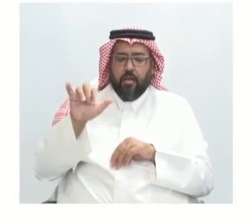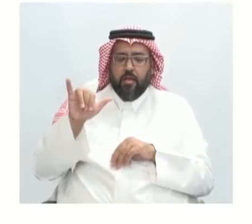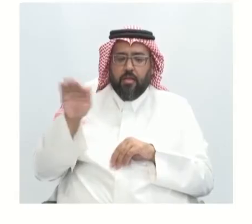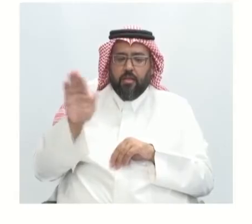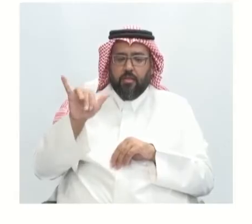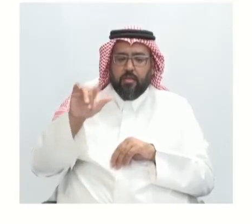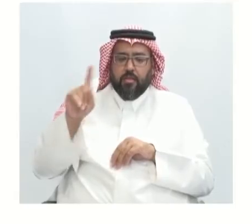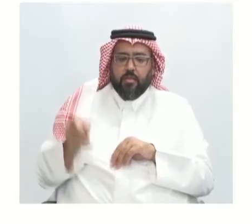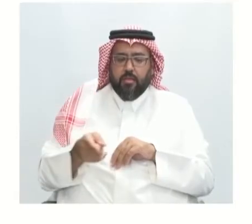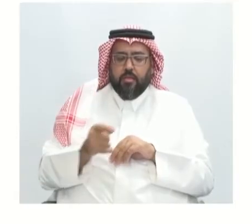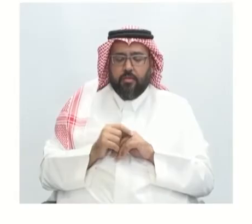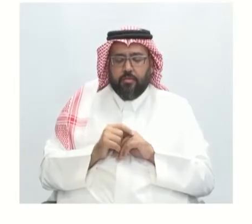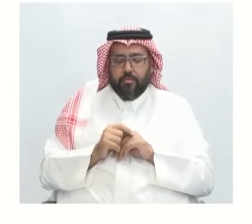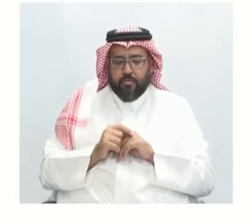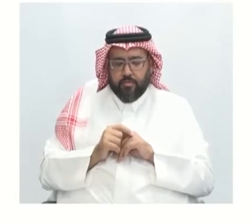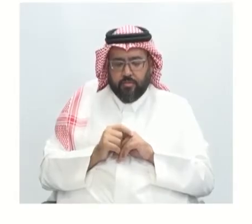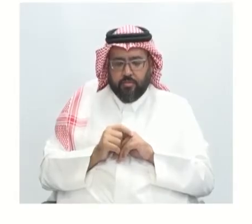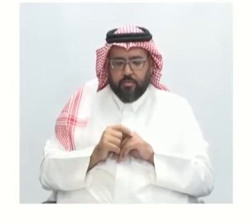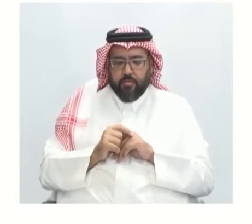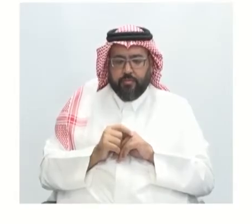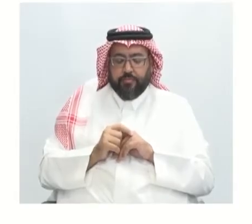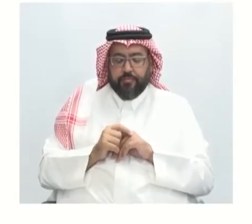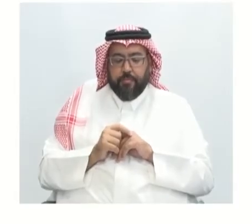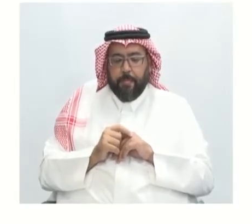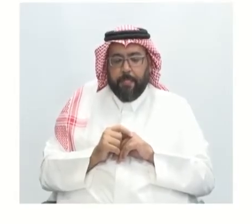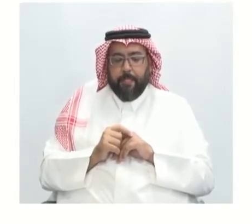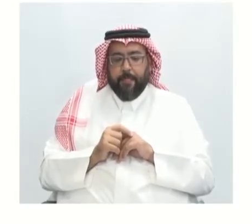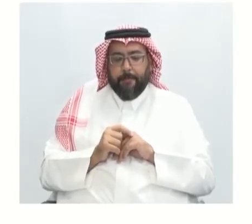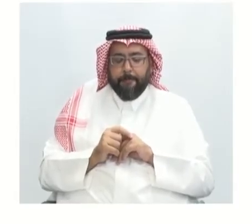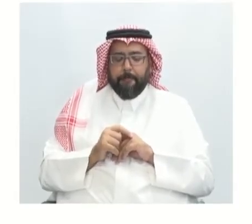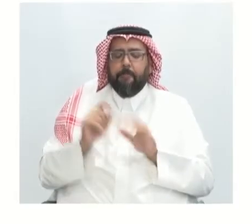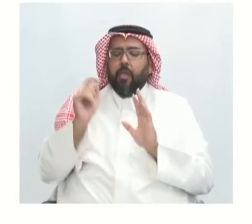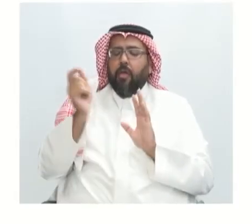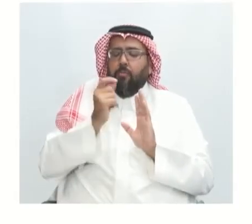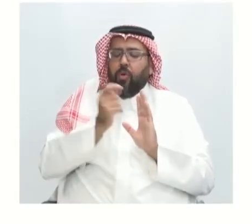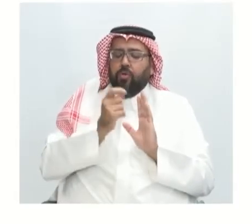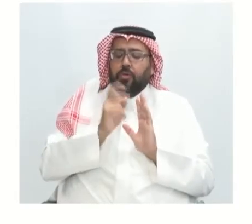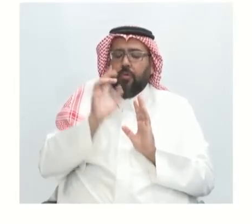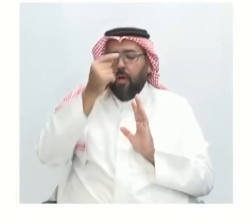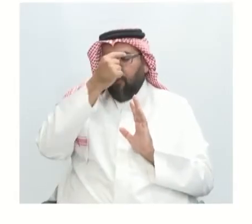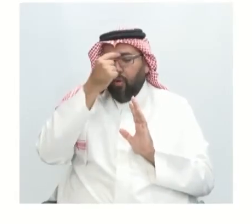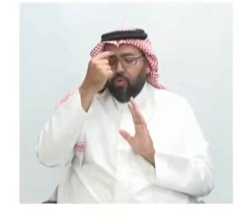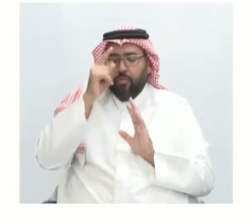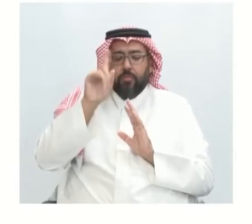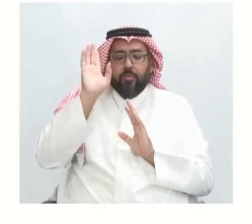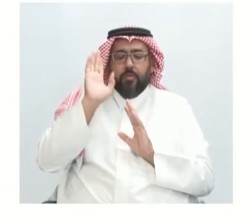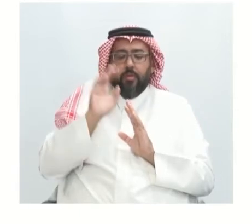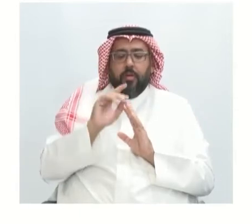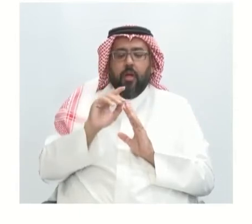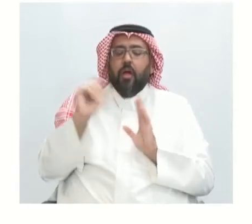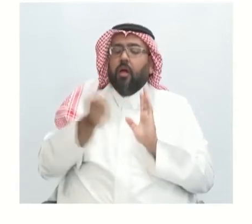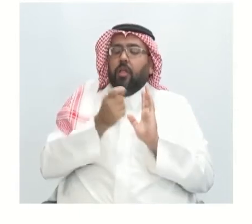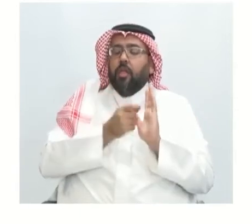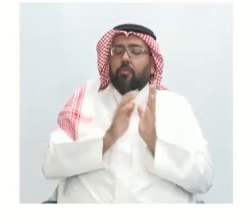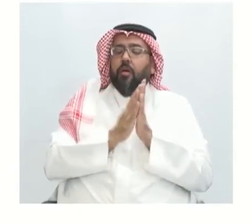الله يسير لاحظوا الا في كتاب قلنا يا ابنائي في الدرس الاول ان الله